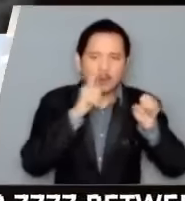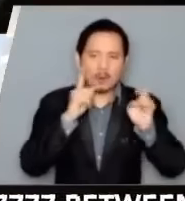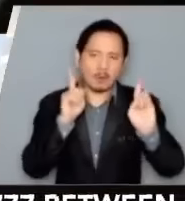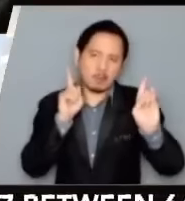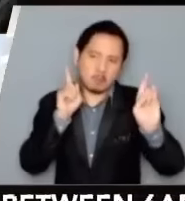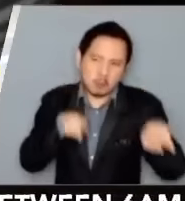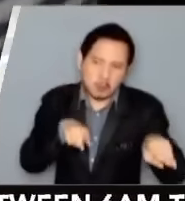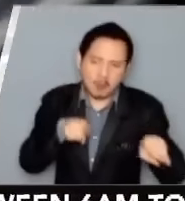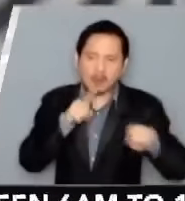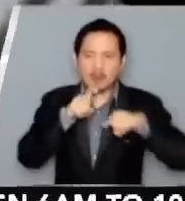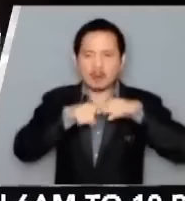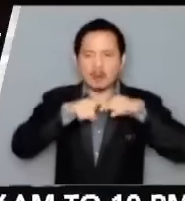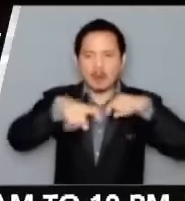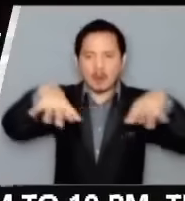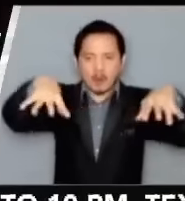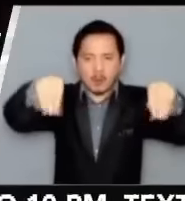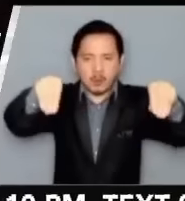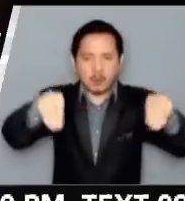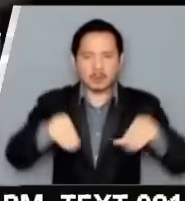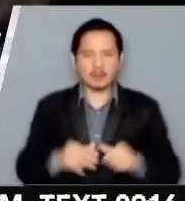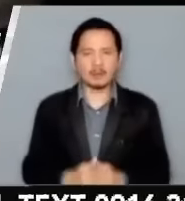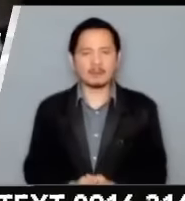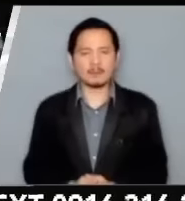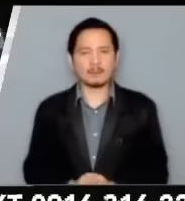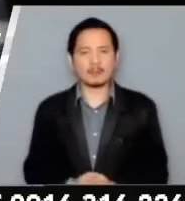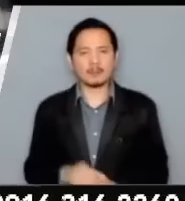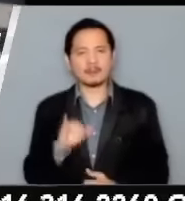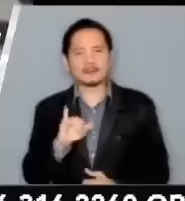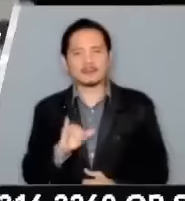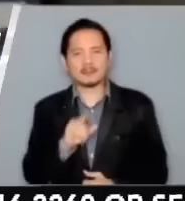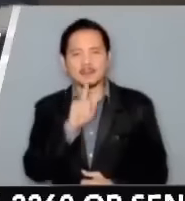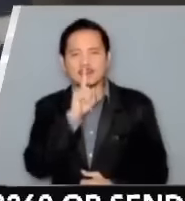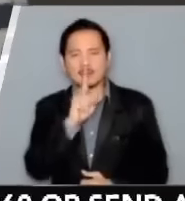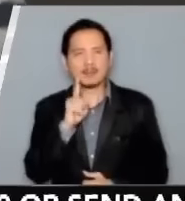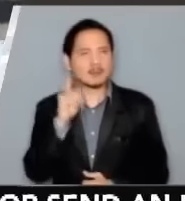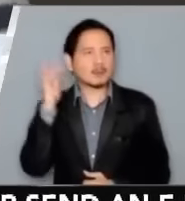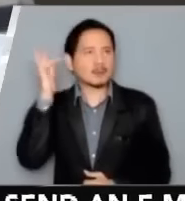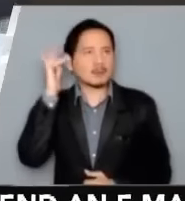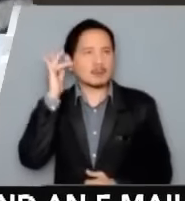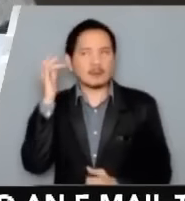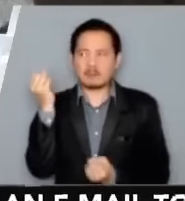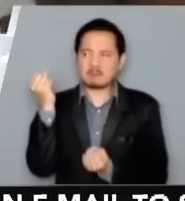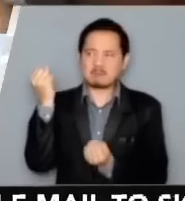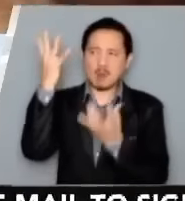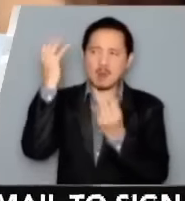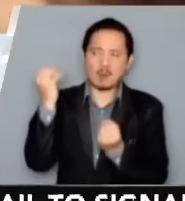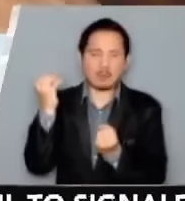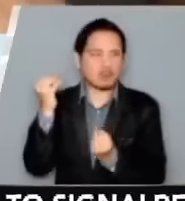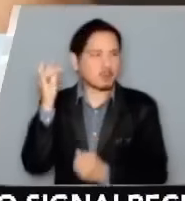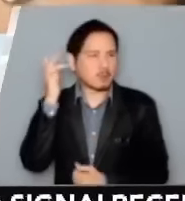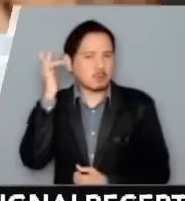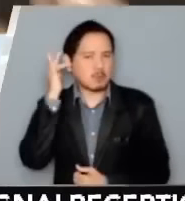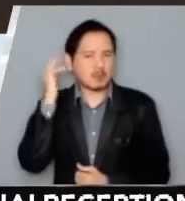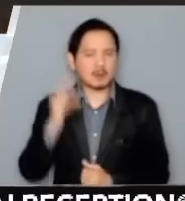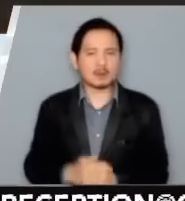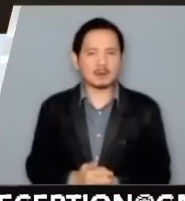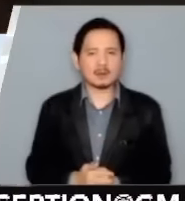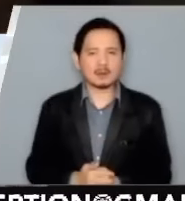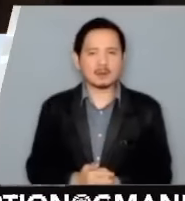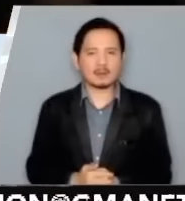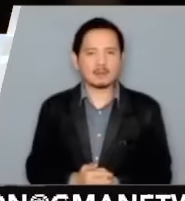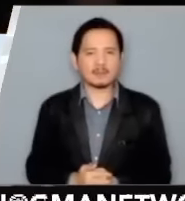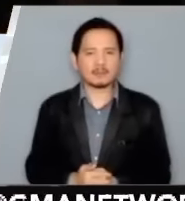lugar tulog po kami Tapos bigla na lang pong may malakas na t sumabog tapos y Lumabas po